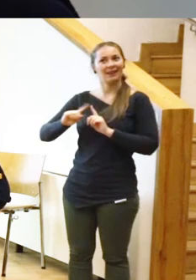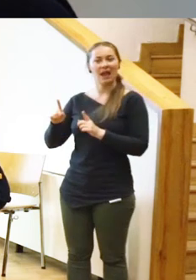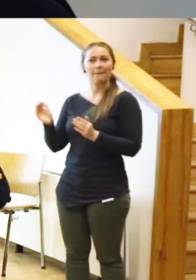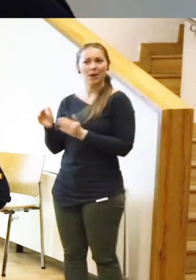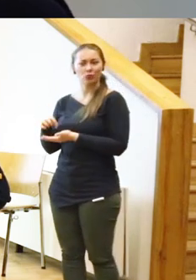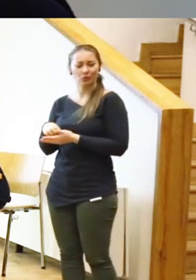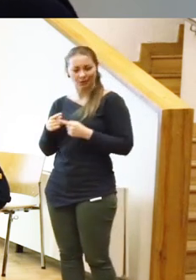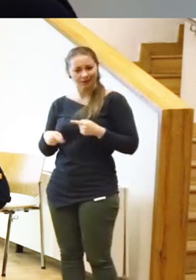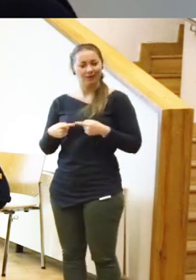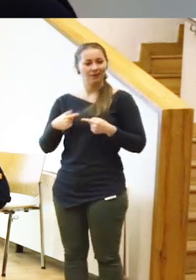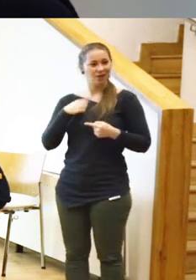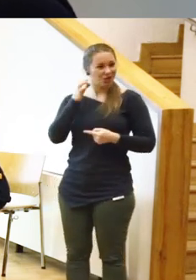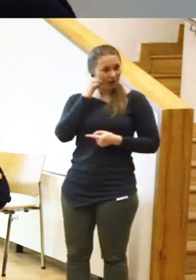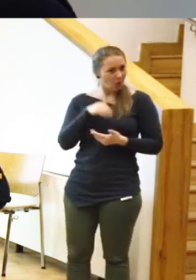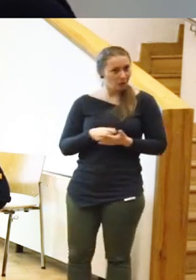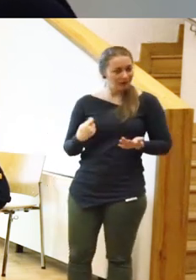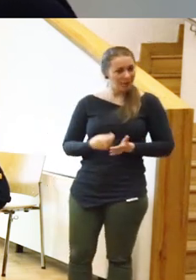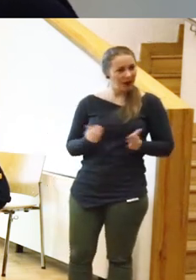tohle to mi přišlo vlastně hrozně,